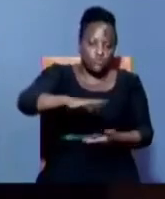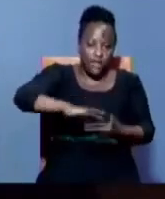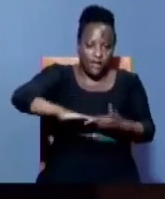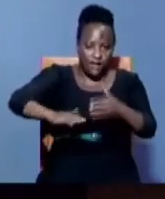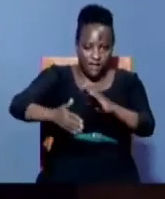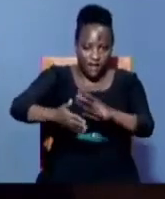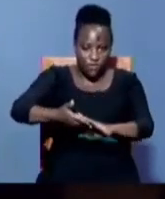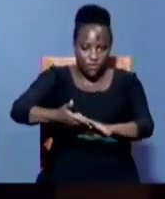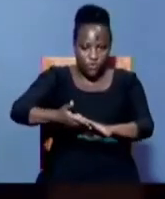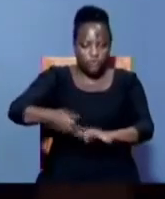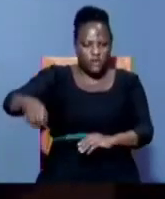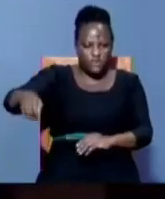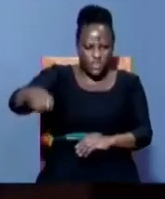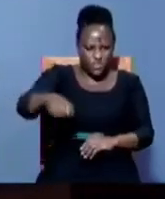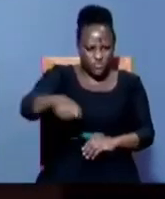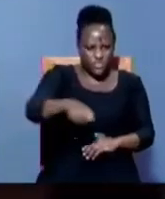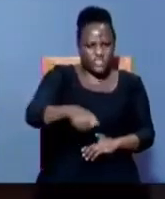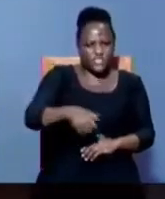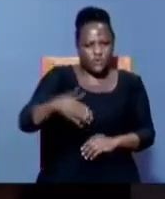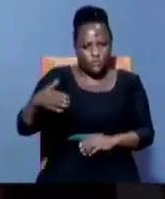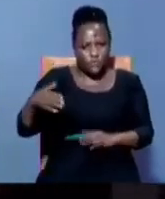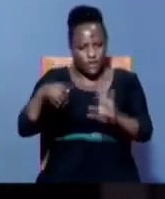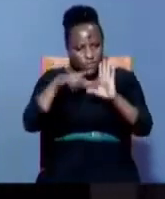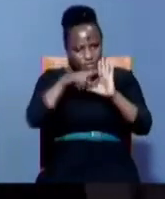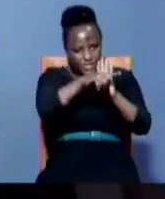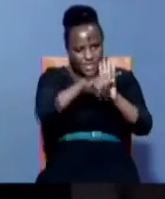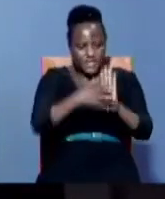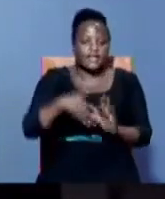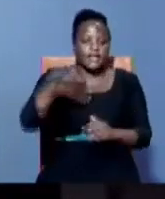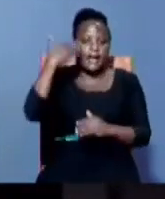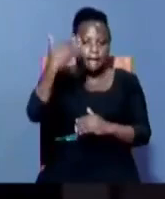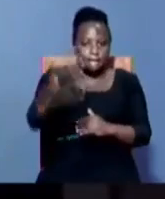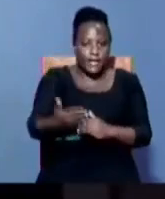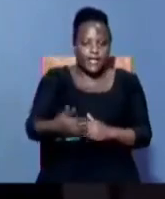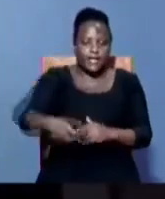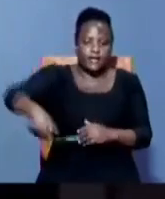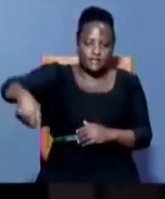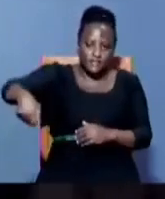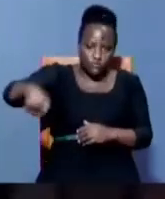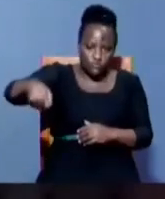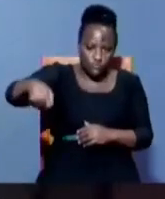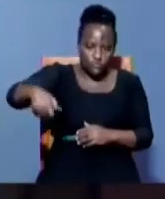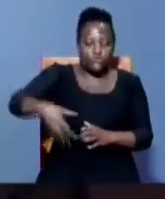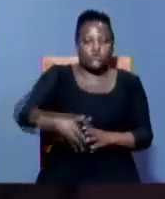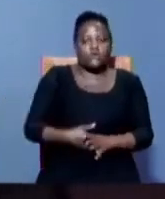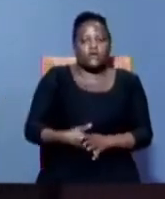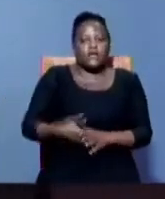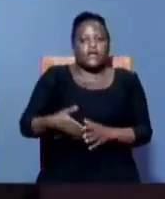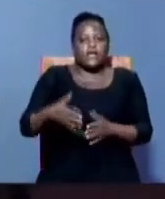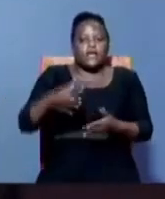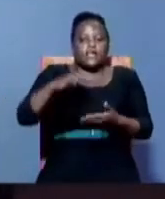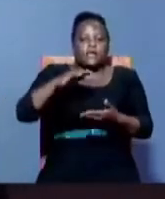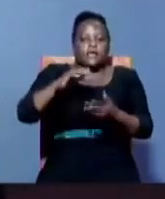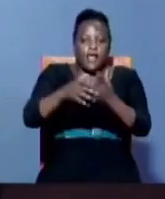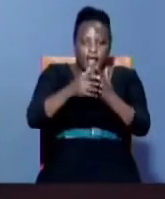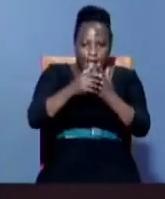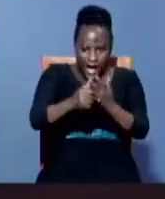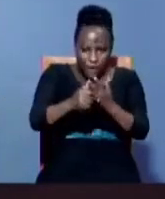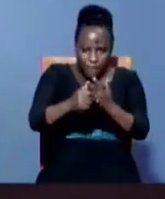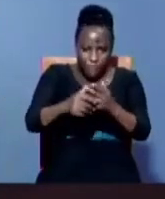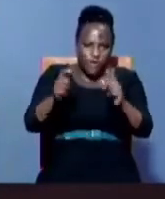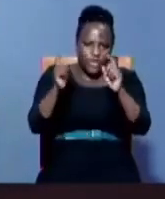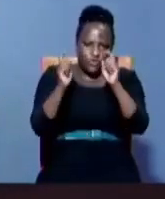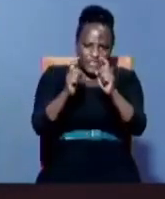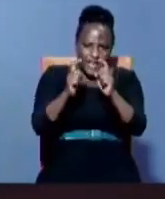na mbele ya sanduku. Lazima damu ikutane na sanduku. Sikiliza vizuri. Damu ikutane na sanduku na